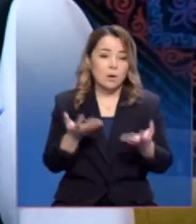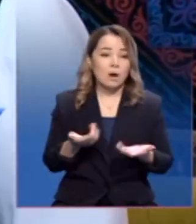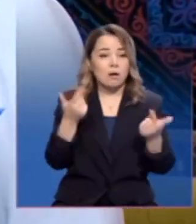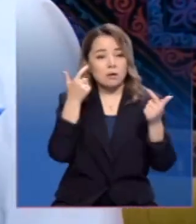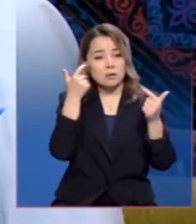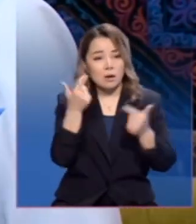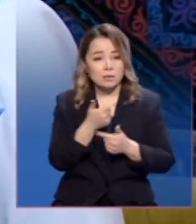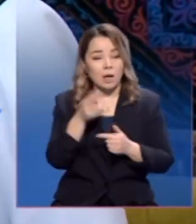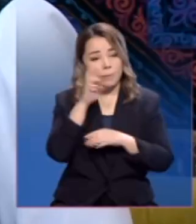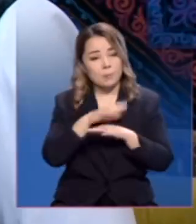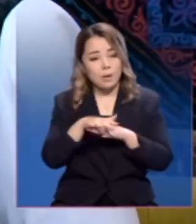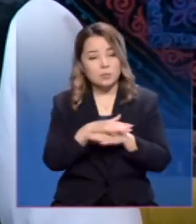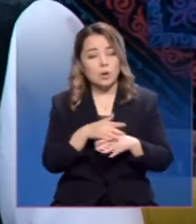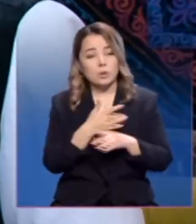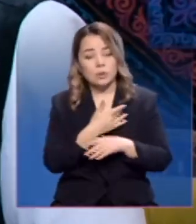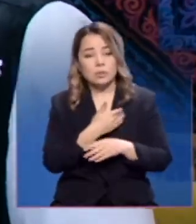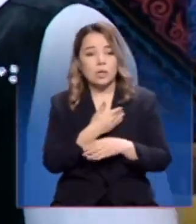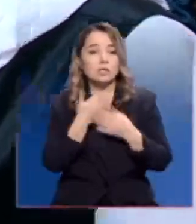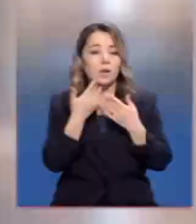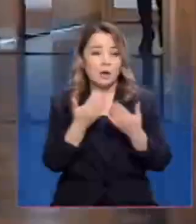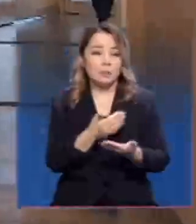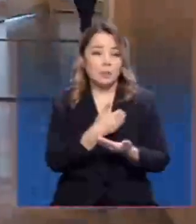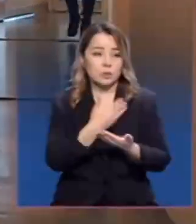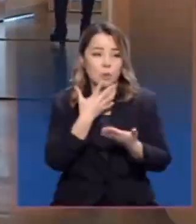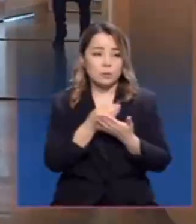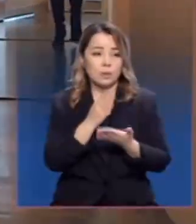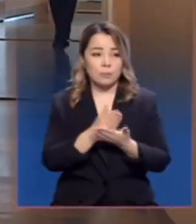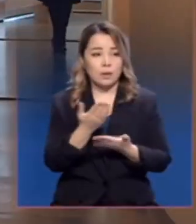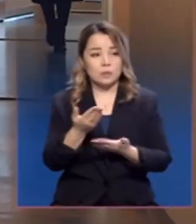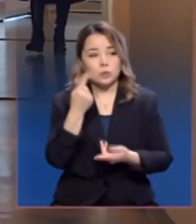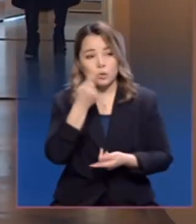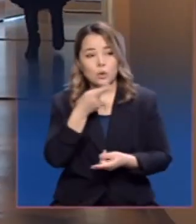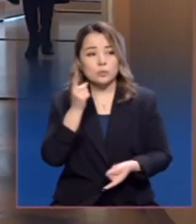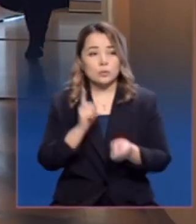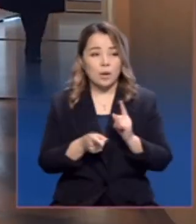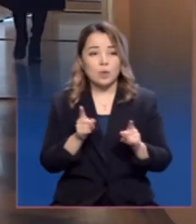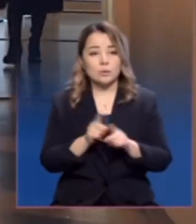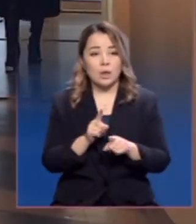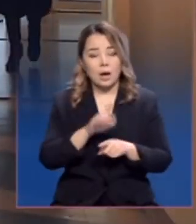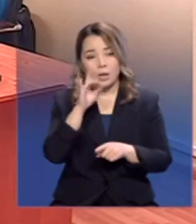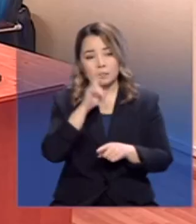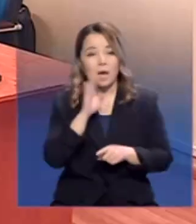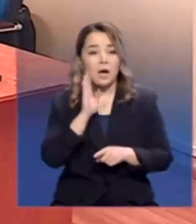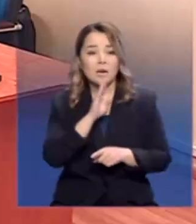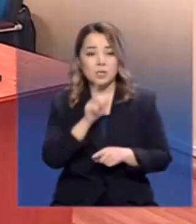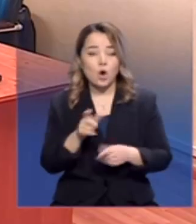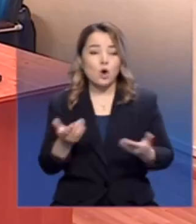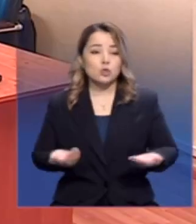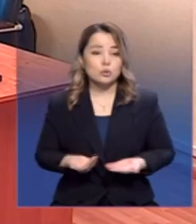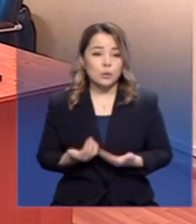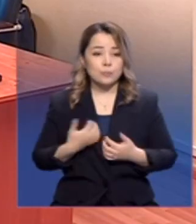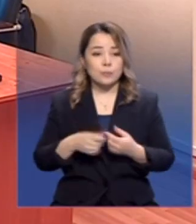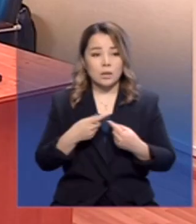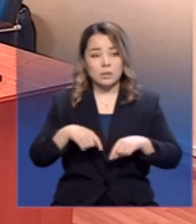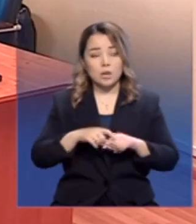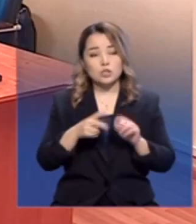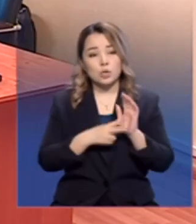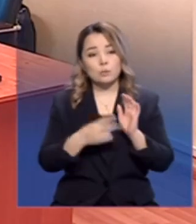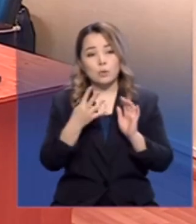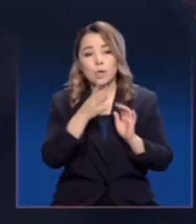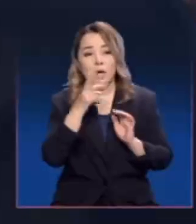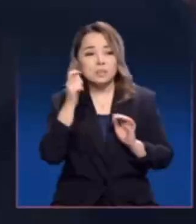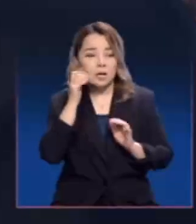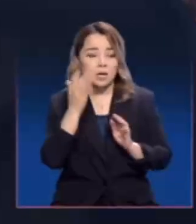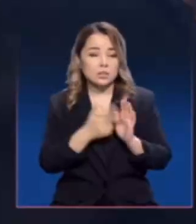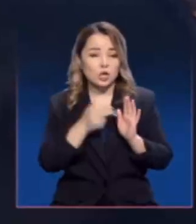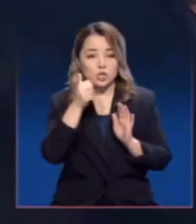түрде мемлекеттен өз құқығымызды талап ету. Ресми дерек бойынша Қазақстан әйелдерінің орташа өмір сүру ұзақтығы 74 жас, ерлерден